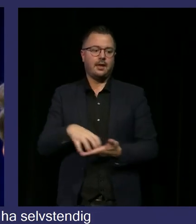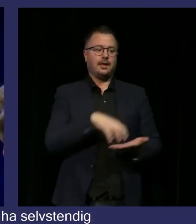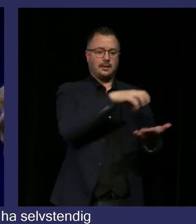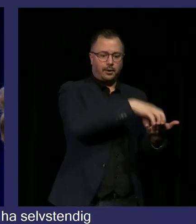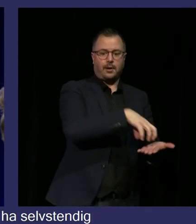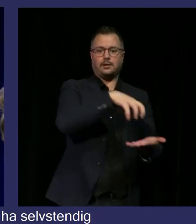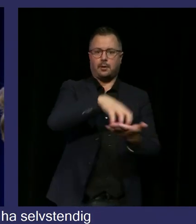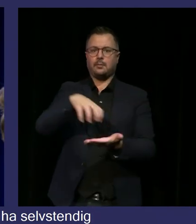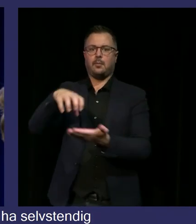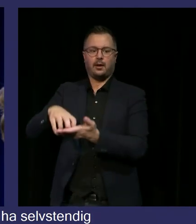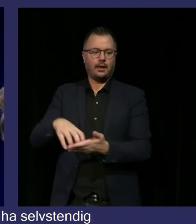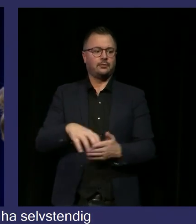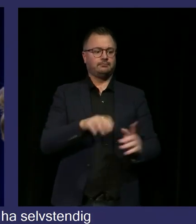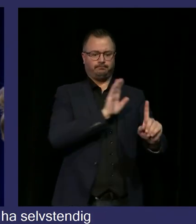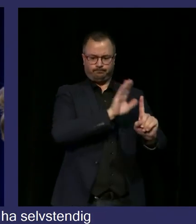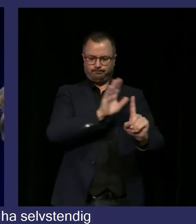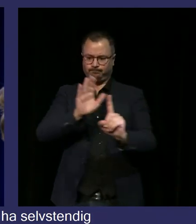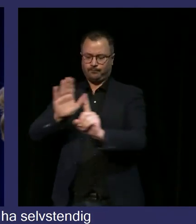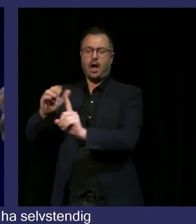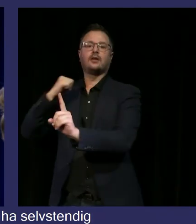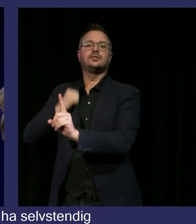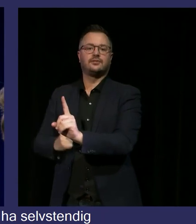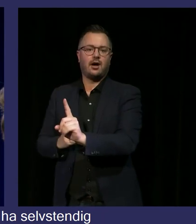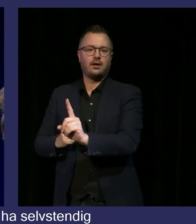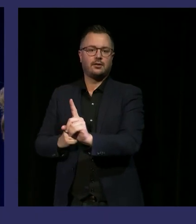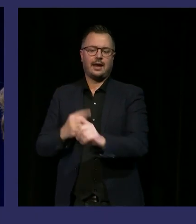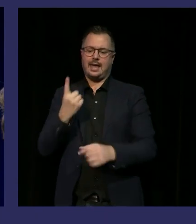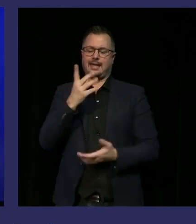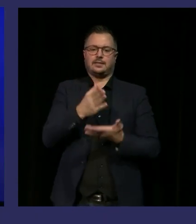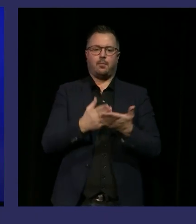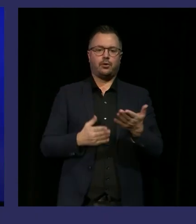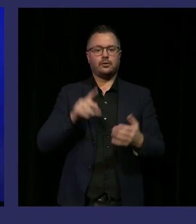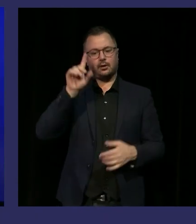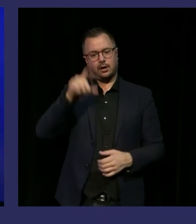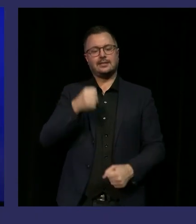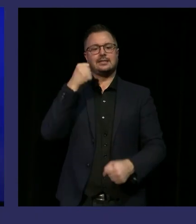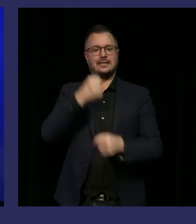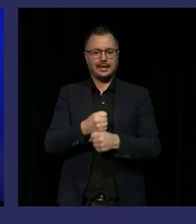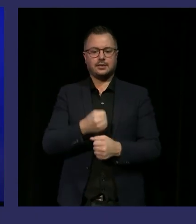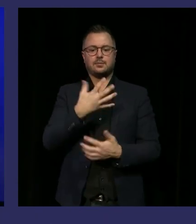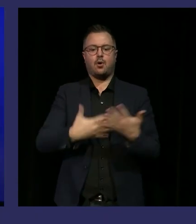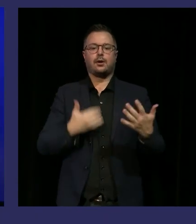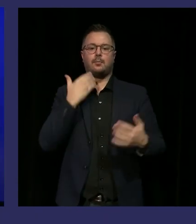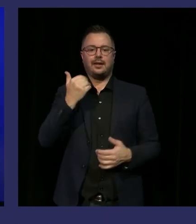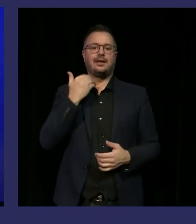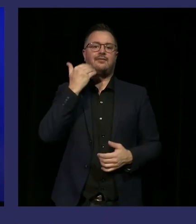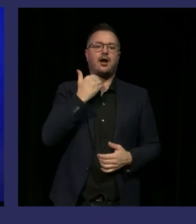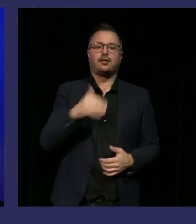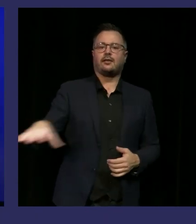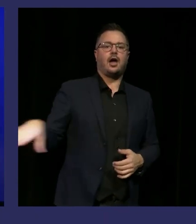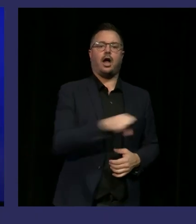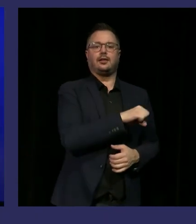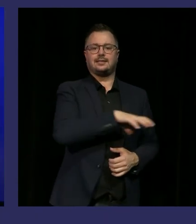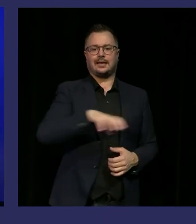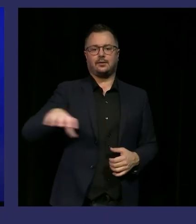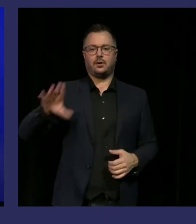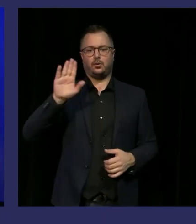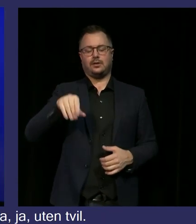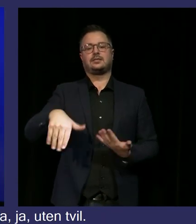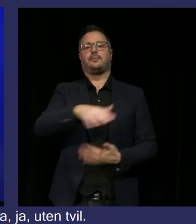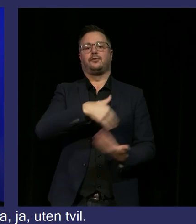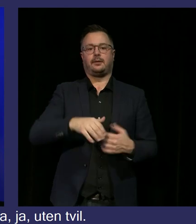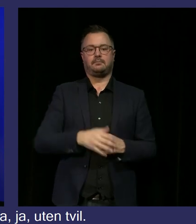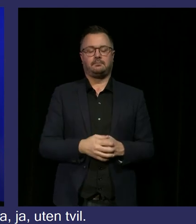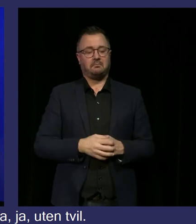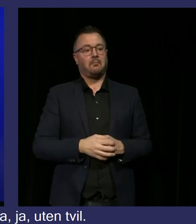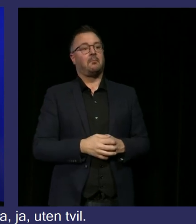ha selvstendig ansvar, og det kun på denne måten du kan sikre at språket blir ivaretatt i alle sektorer i samfunnet. Right.